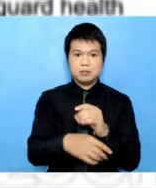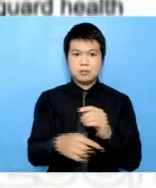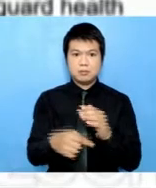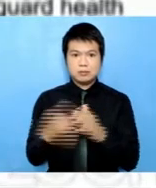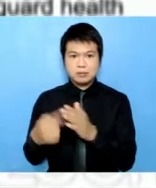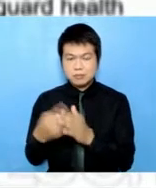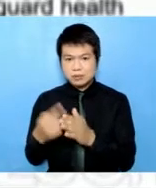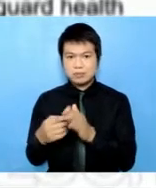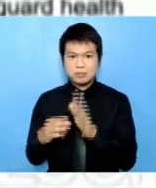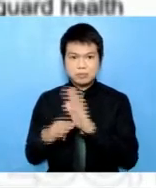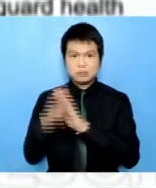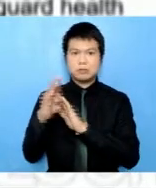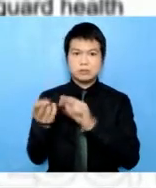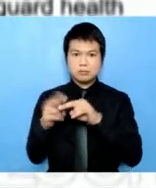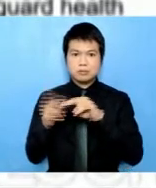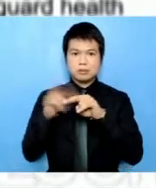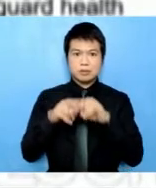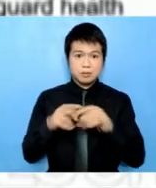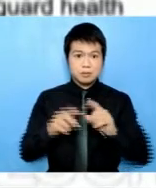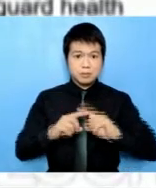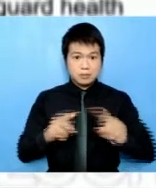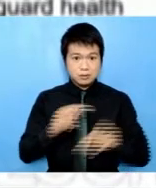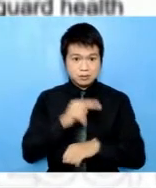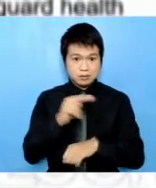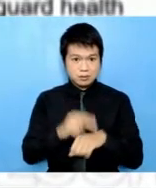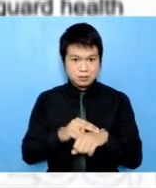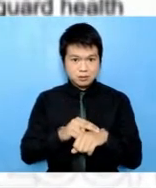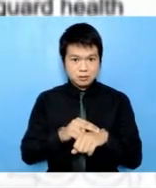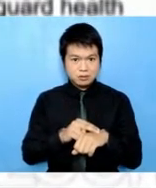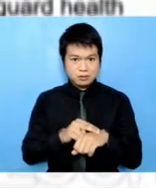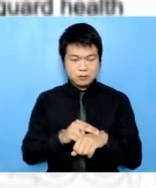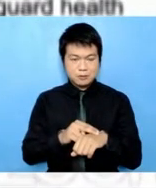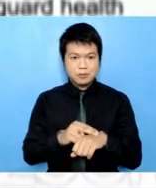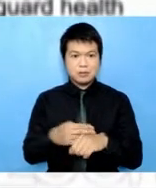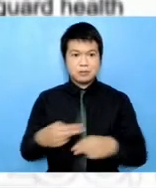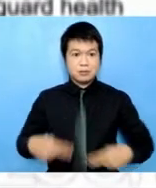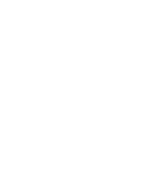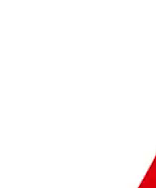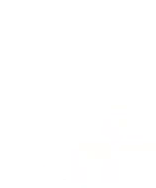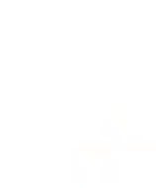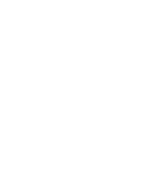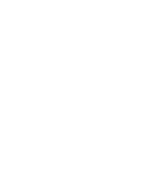the national case classification and health systems capacity remain to be at high risk.